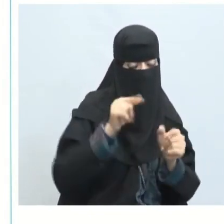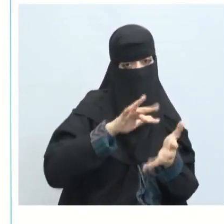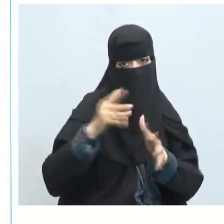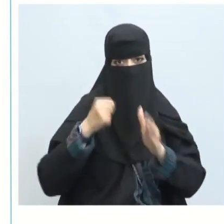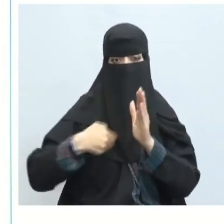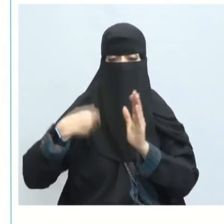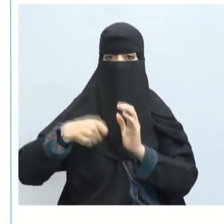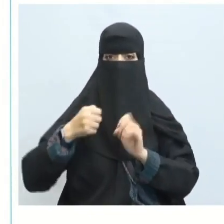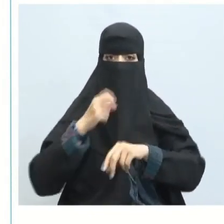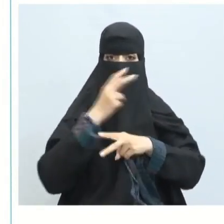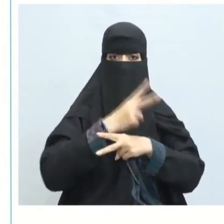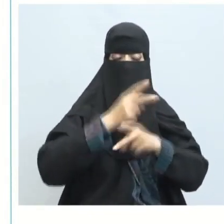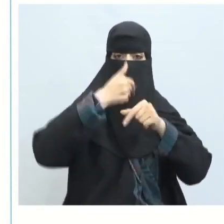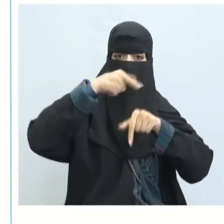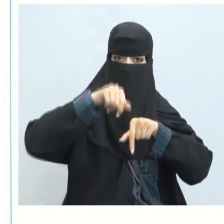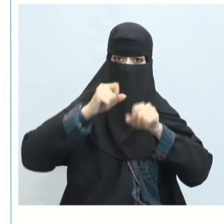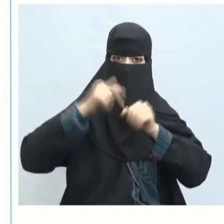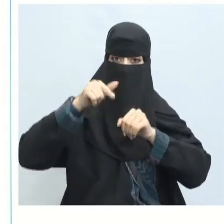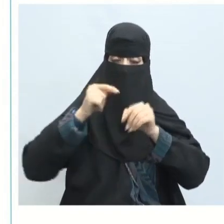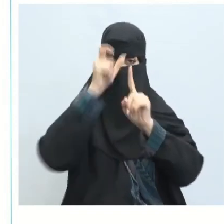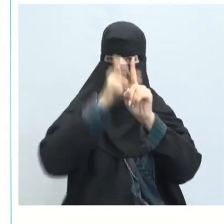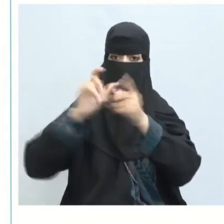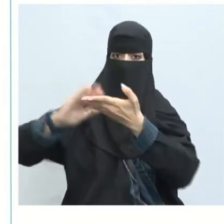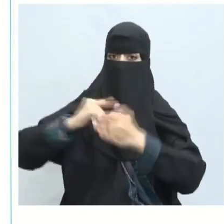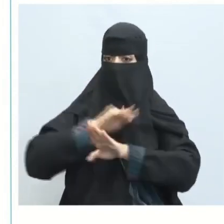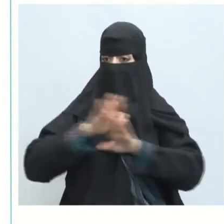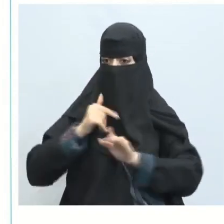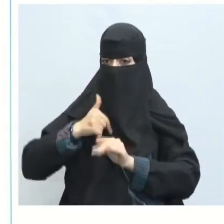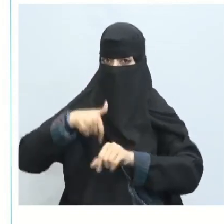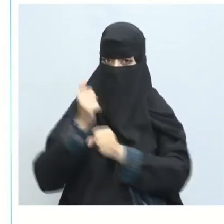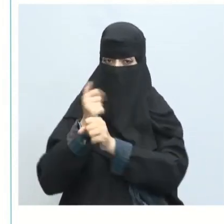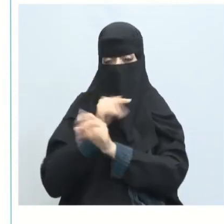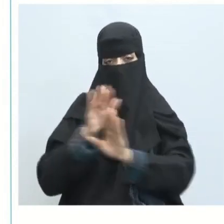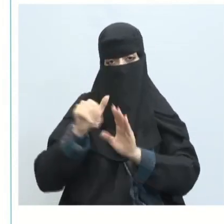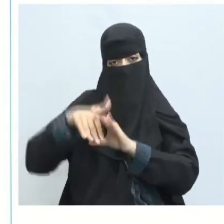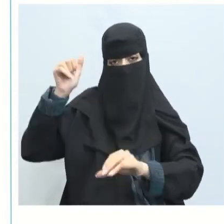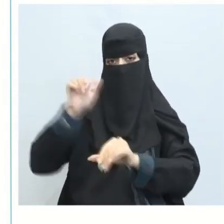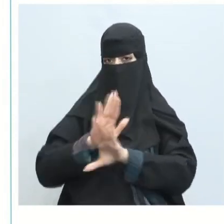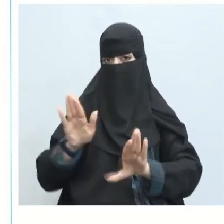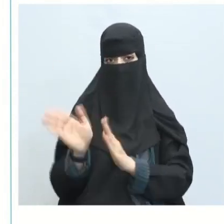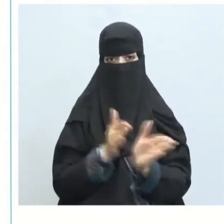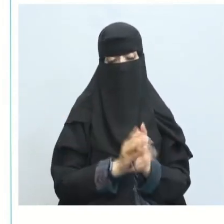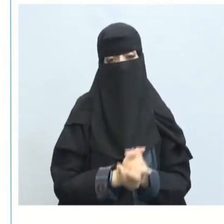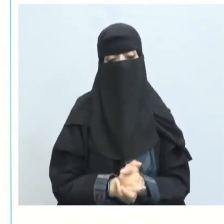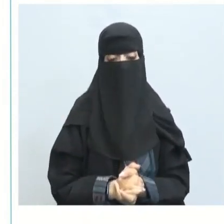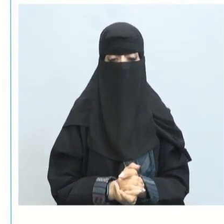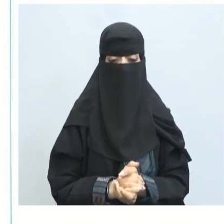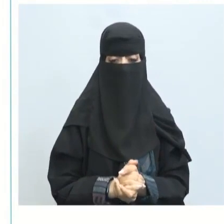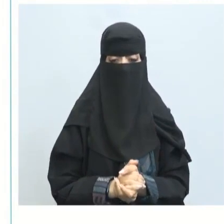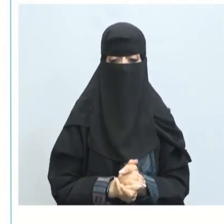مشروع يكون لدينا سكرتاريه الى ان ننجز هذا المشروع بعدذلك تنتهي مهمه هذا السكرتير او هذه